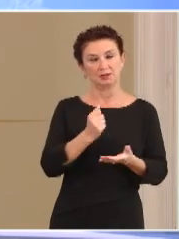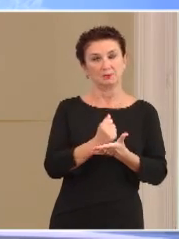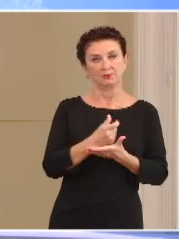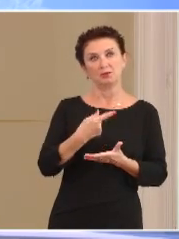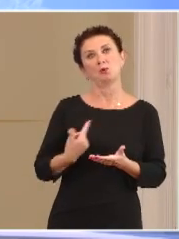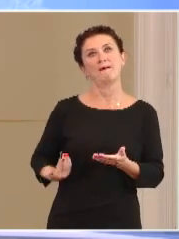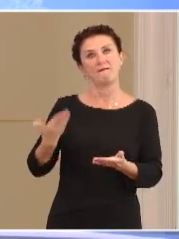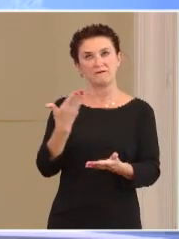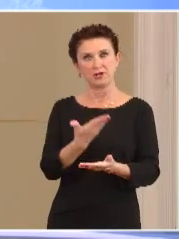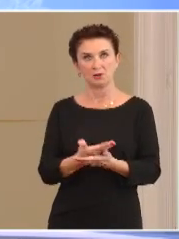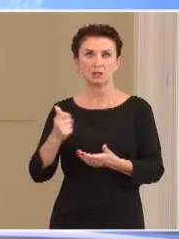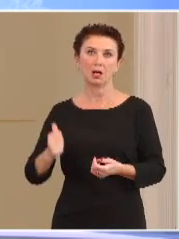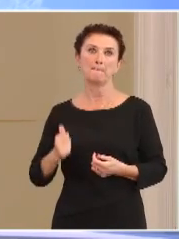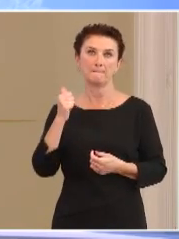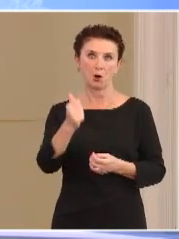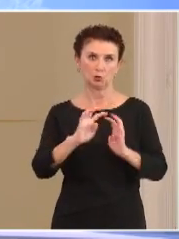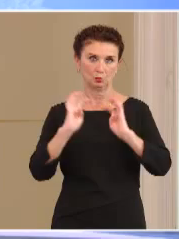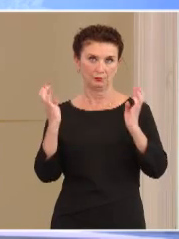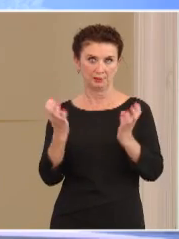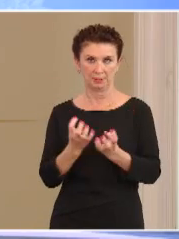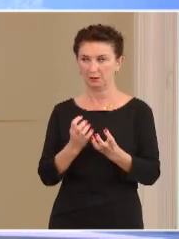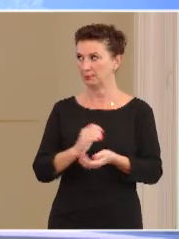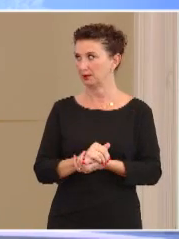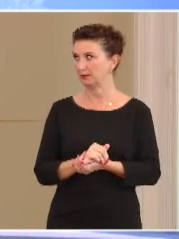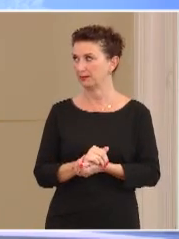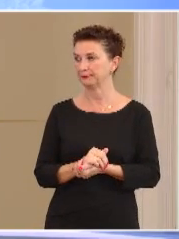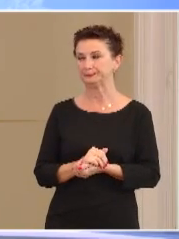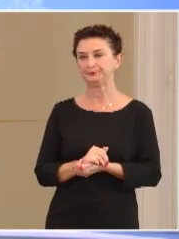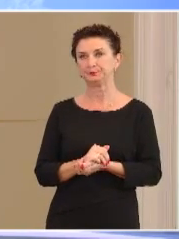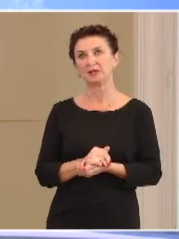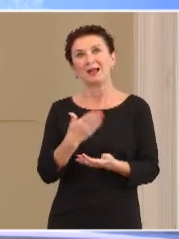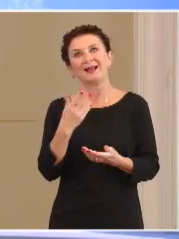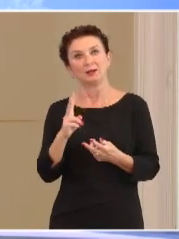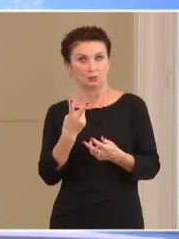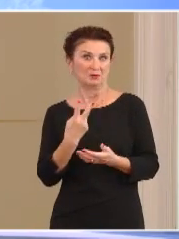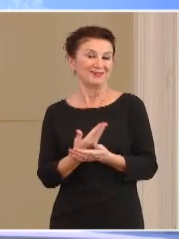To raz. Dwa, dlaczego w ramach tej inicjatywy nie było